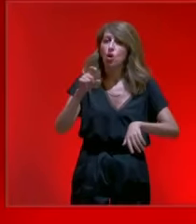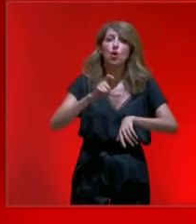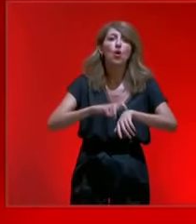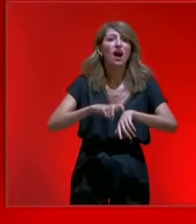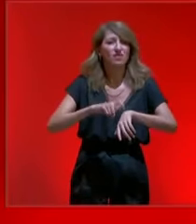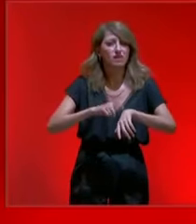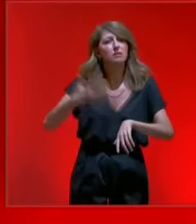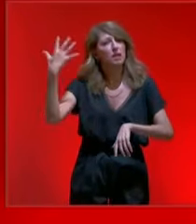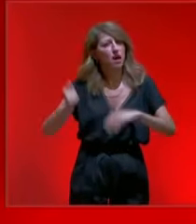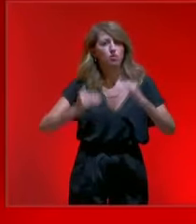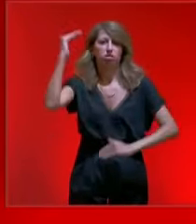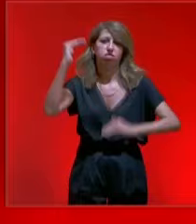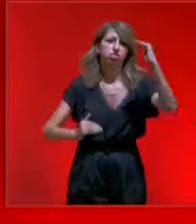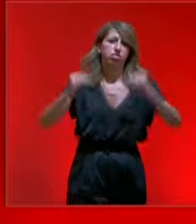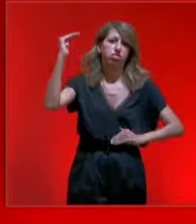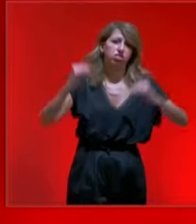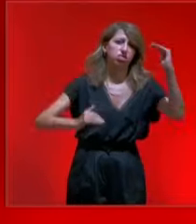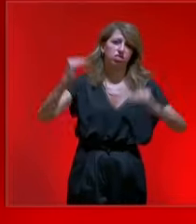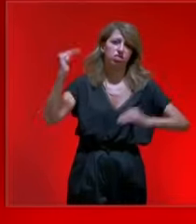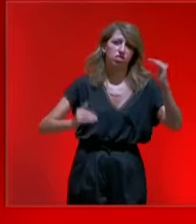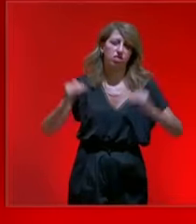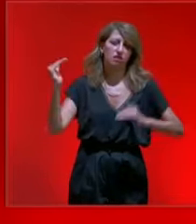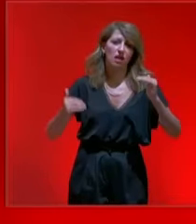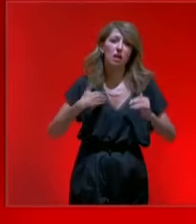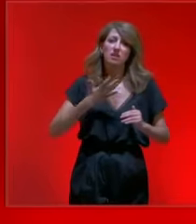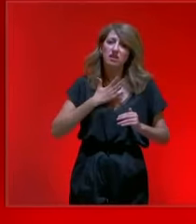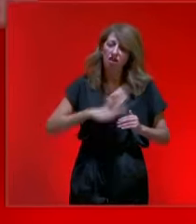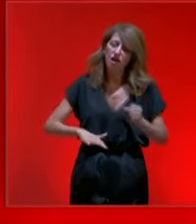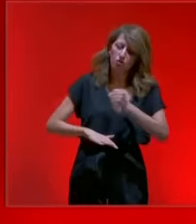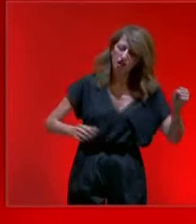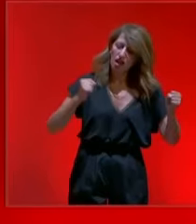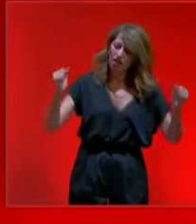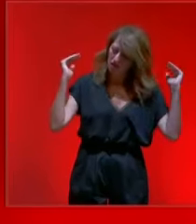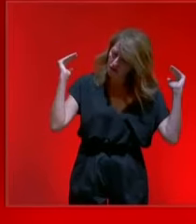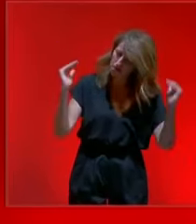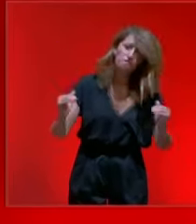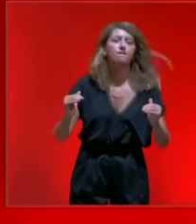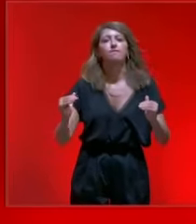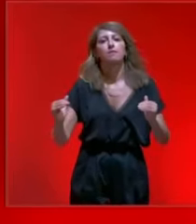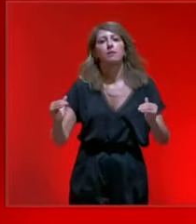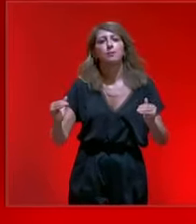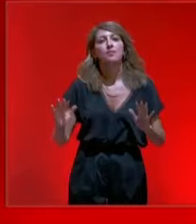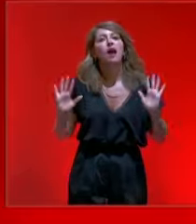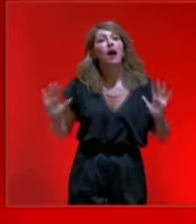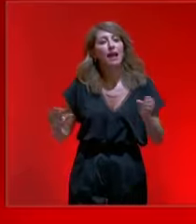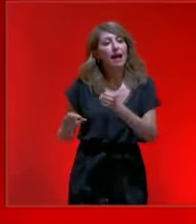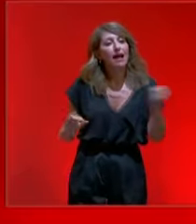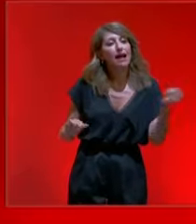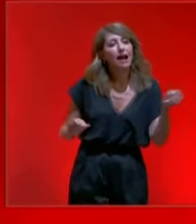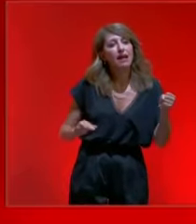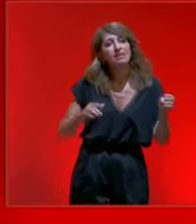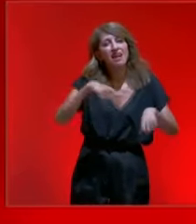και ανίσχυροι. Και όσο η αριστερά δεν καταφέρει να αποσπά δυνάμεις